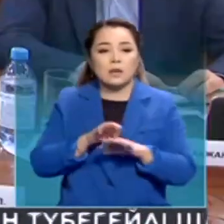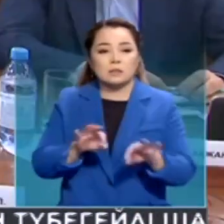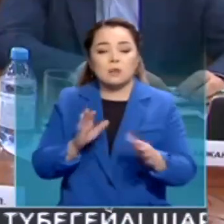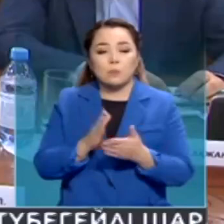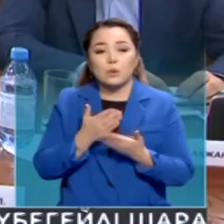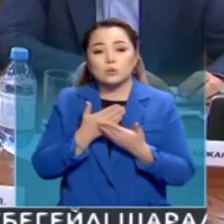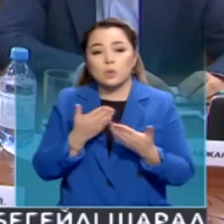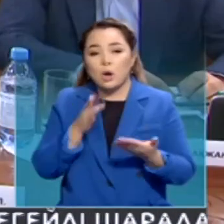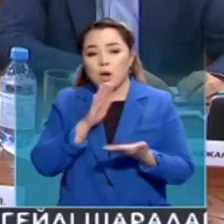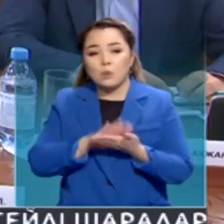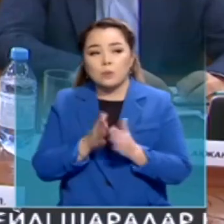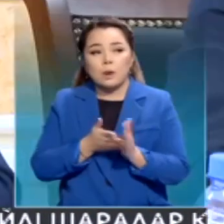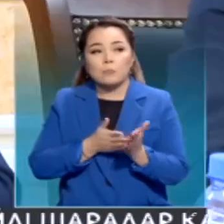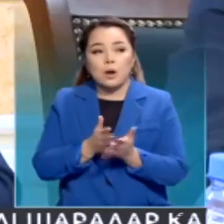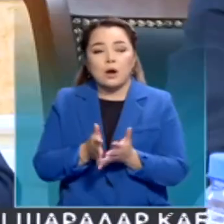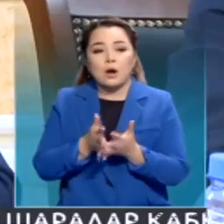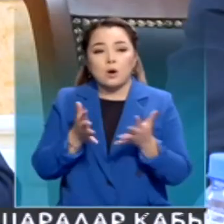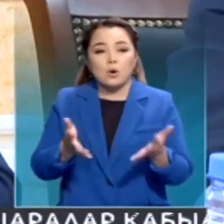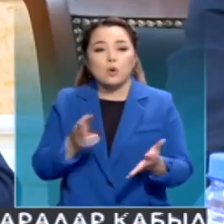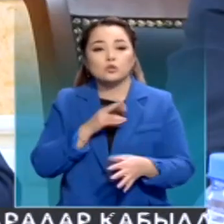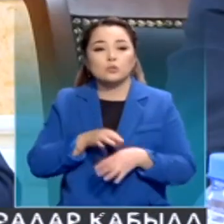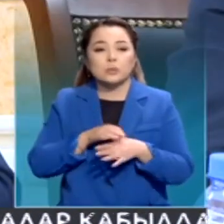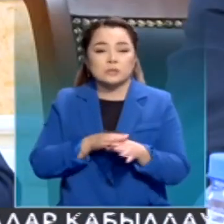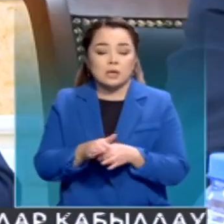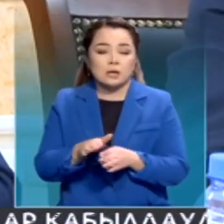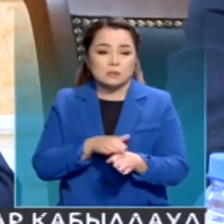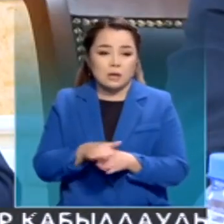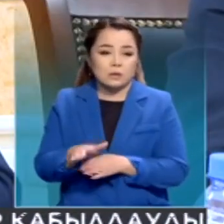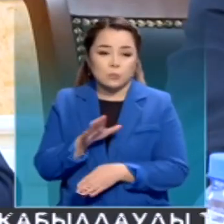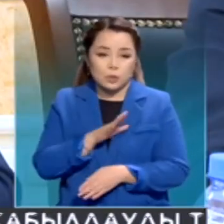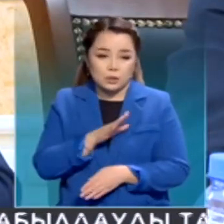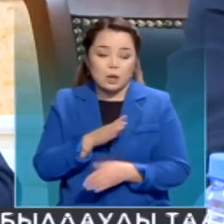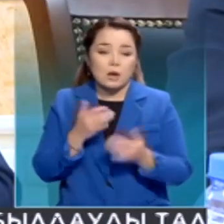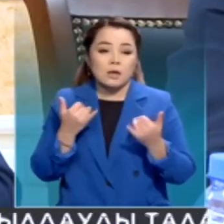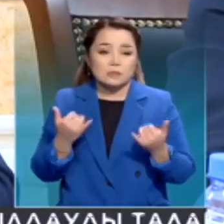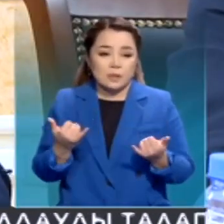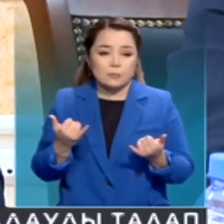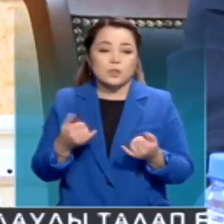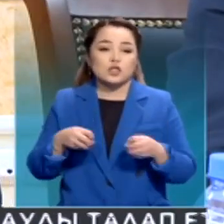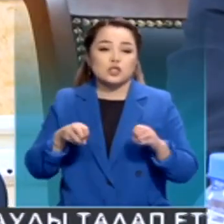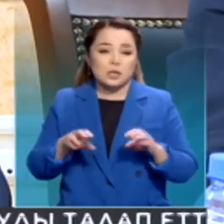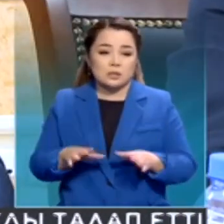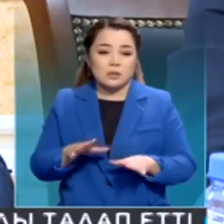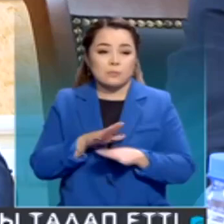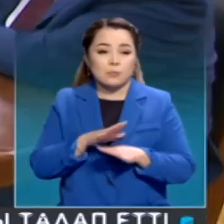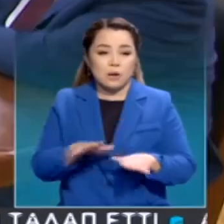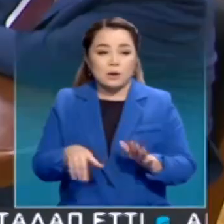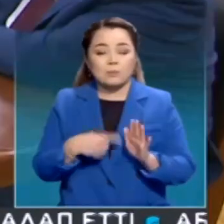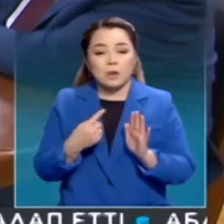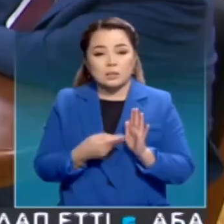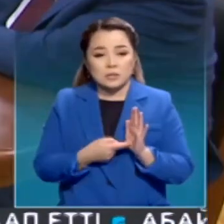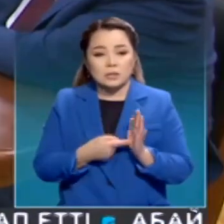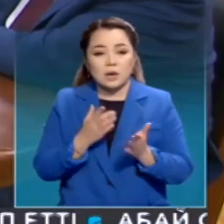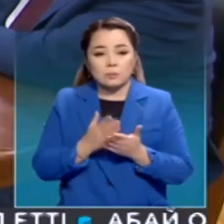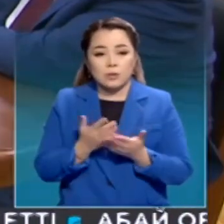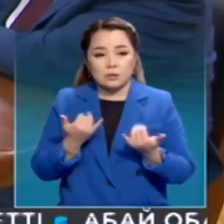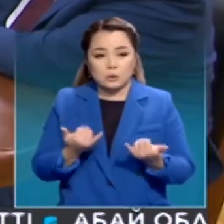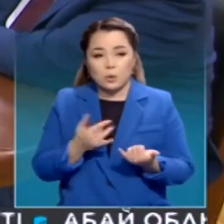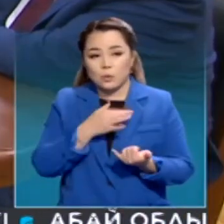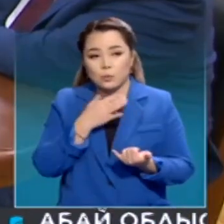Соңғы уақытта бұл бағытта ауқымды жұмыс атқарылды. Дегенмен шешімін таппаған мәселелер де аз